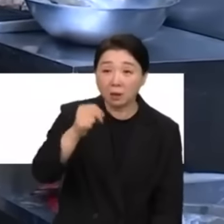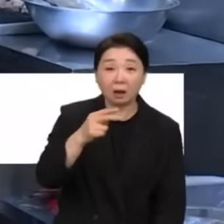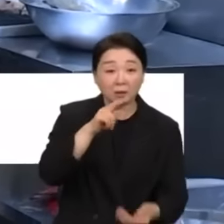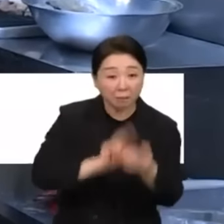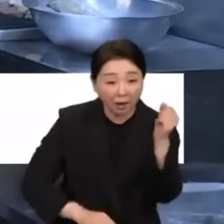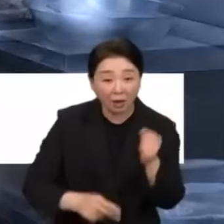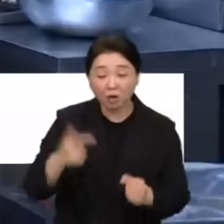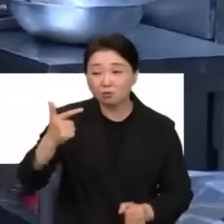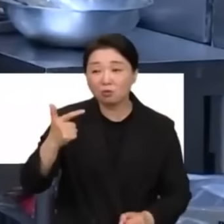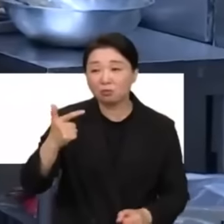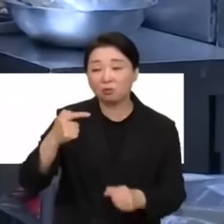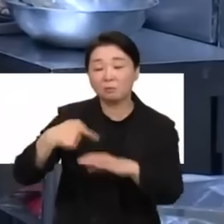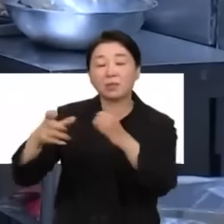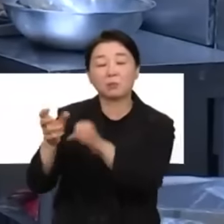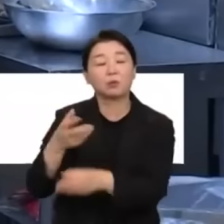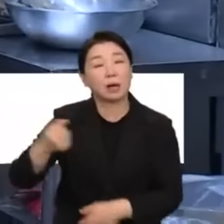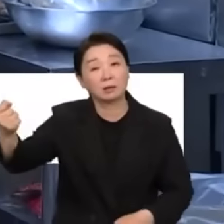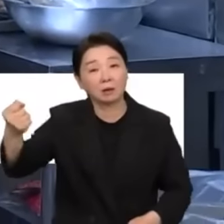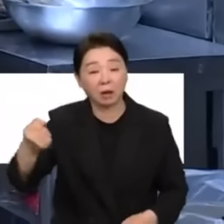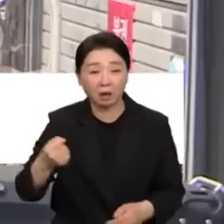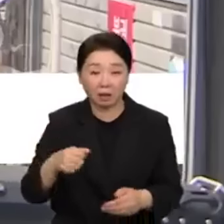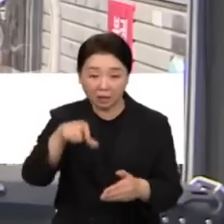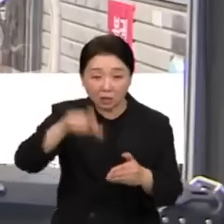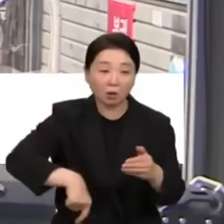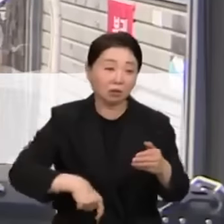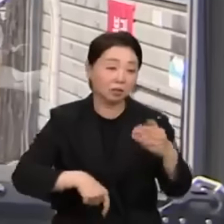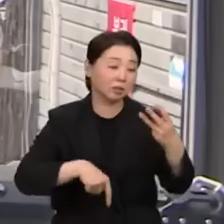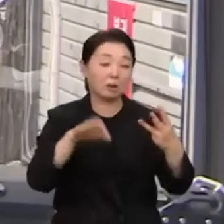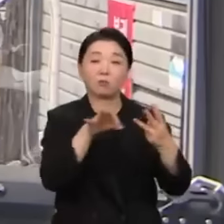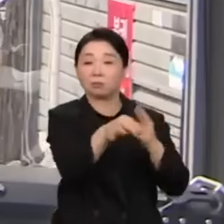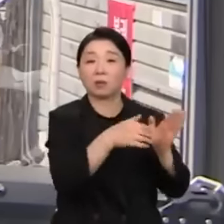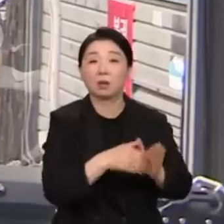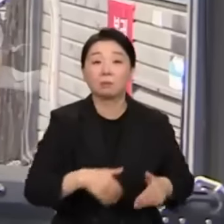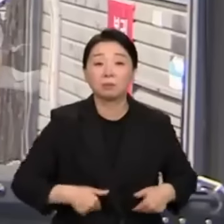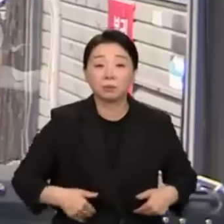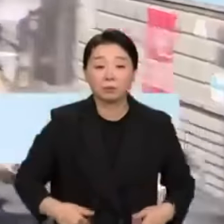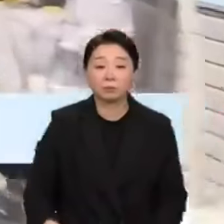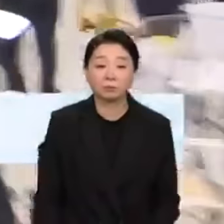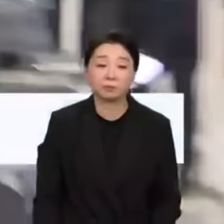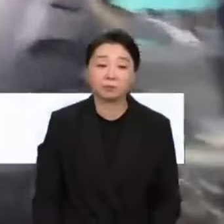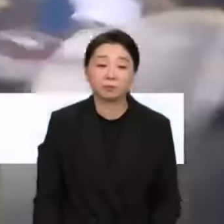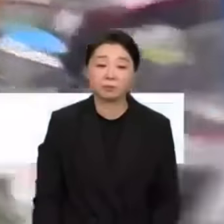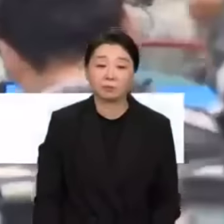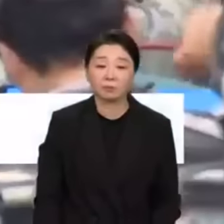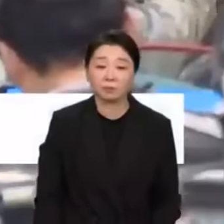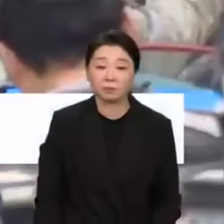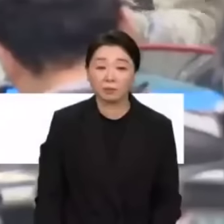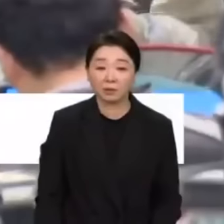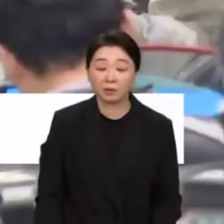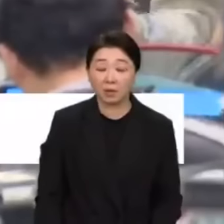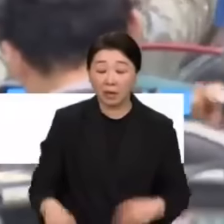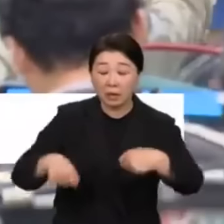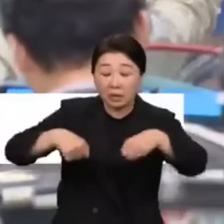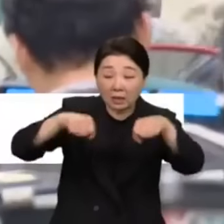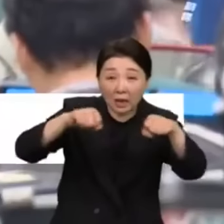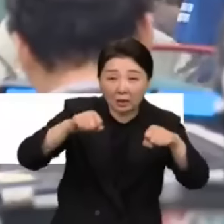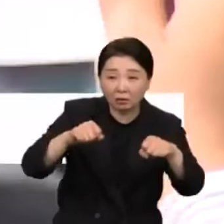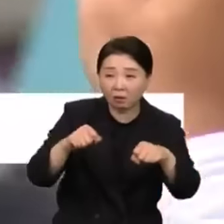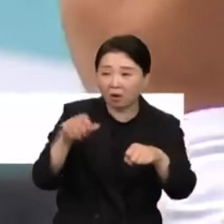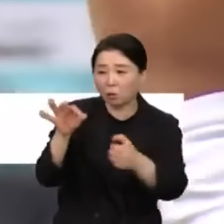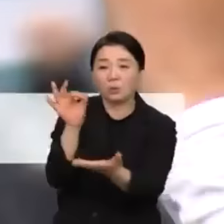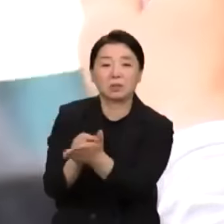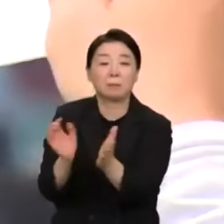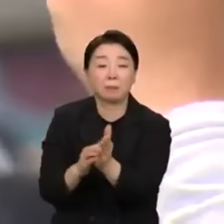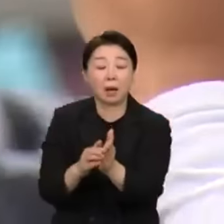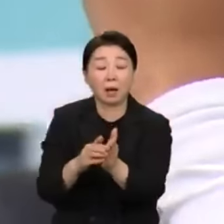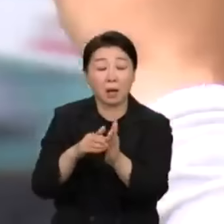원이 가져가는 거죠. 결제 수수료 3% 붙고요. 낮은 운임을 주장하는 배달 라이더들 역시 오늘 하루 배달 앱을